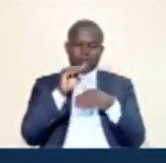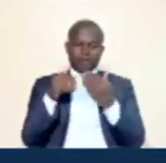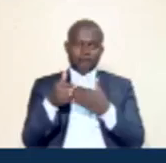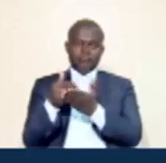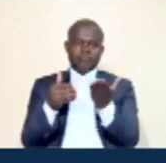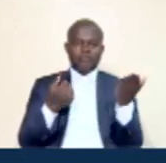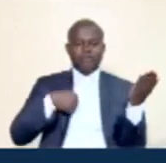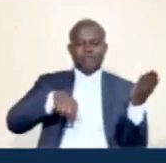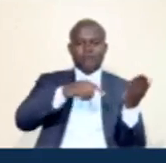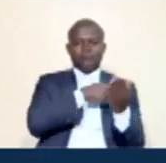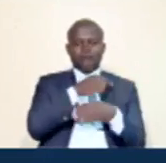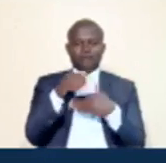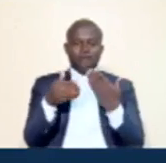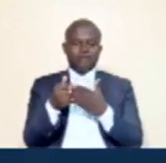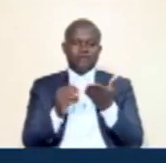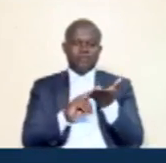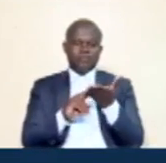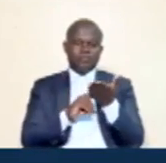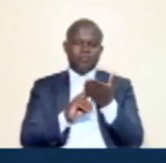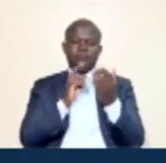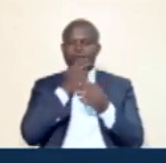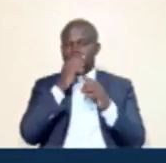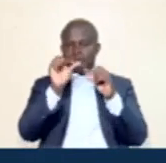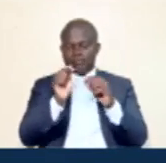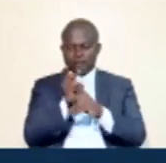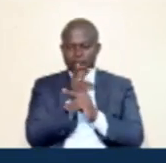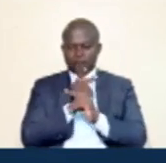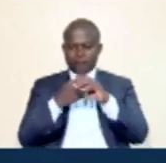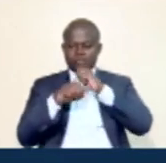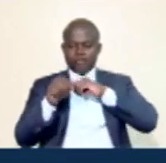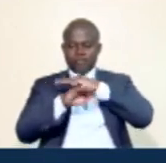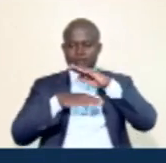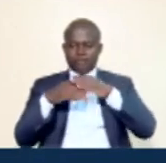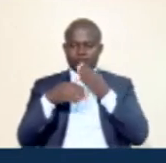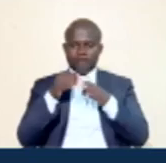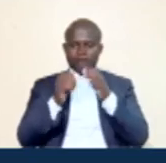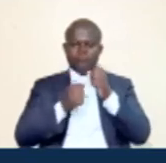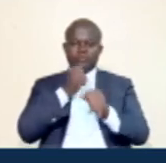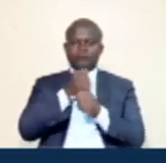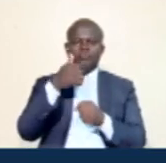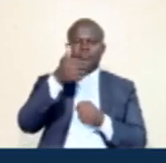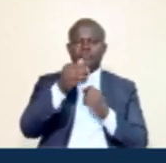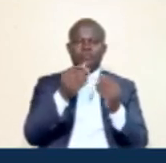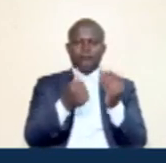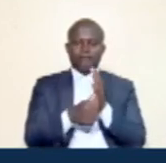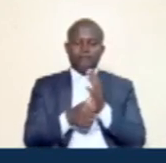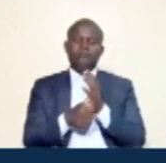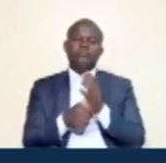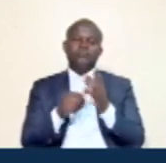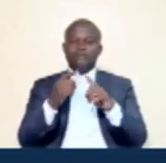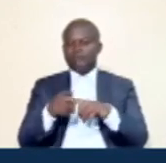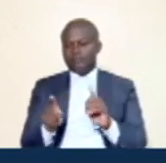na rondereza zikoreshwa ibicanwa bike, ingamba zo gusigasira ibikorwa remezo byubakwa buri mwaka, gukemura ibibazo by'ingurane